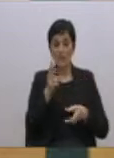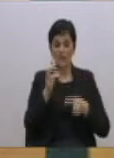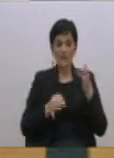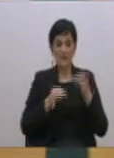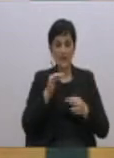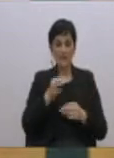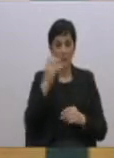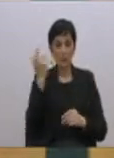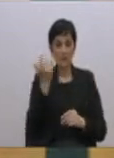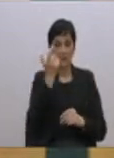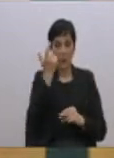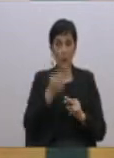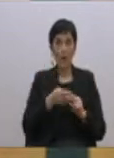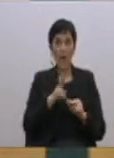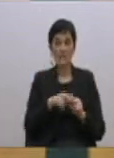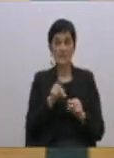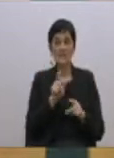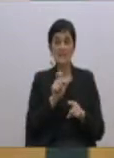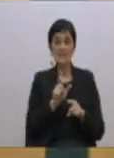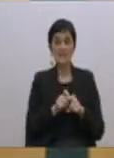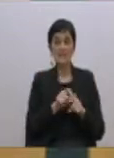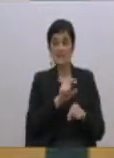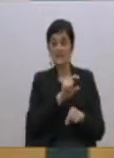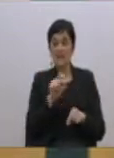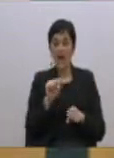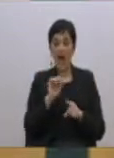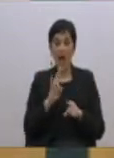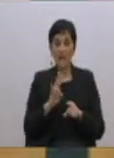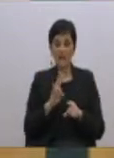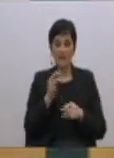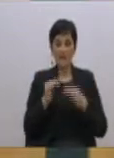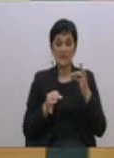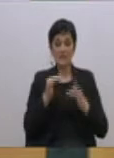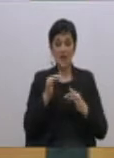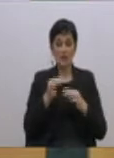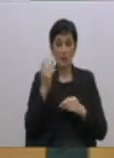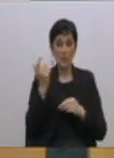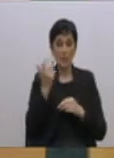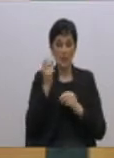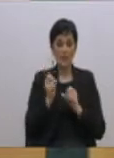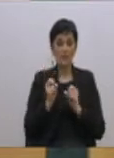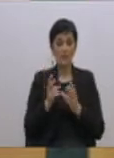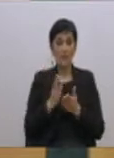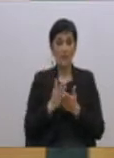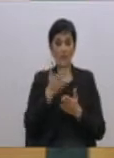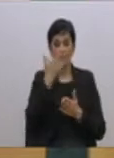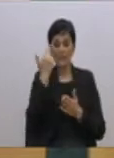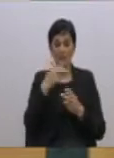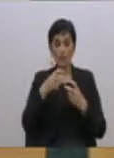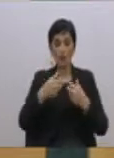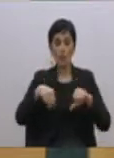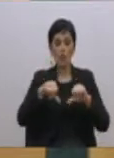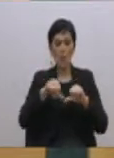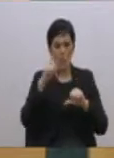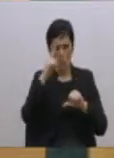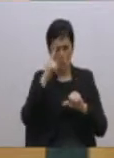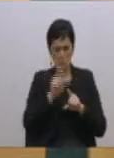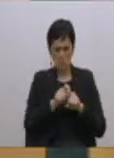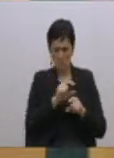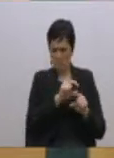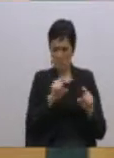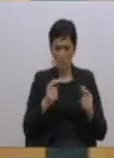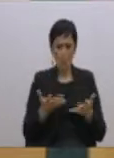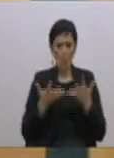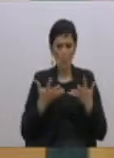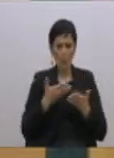de blocas. Este trebui an sapt creșe cu nesesam fost amuki de blocas. Veneția Comisia este a răspundovani. Am